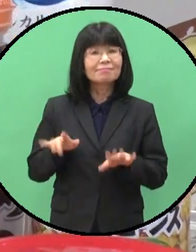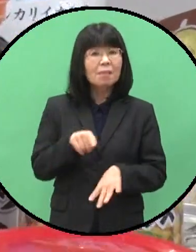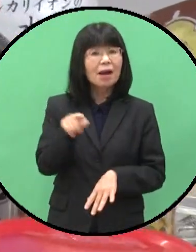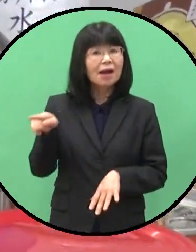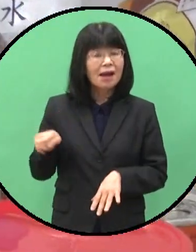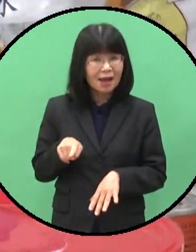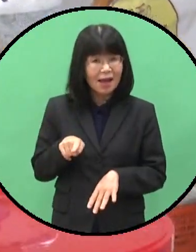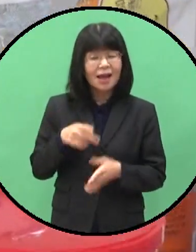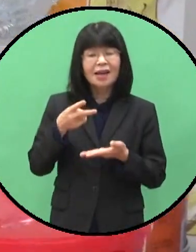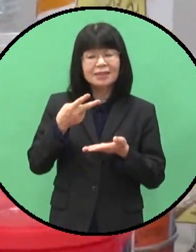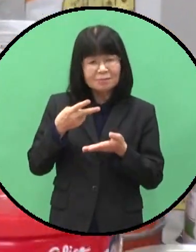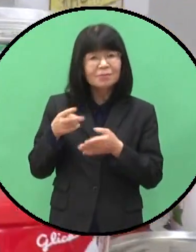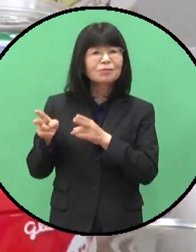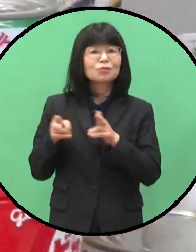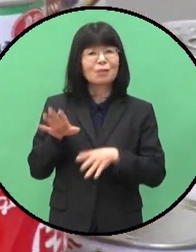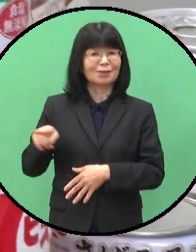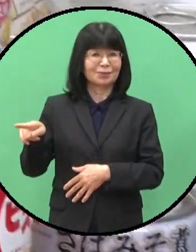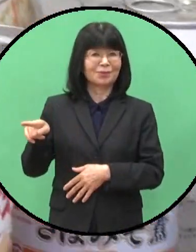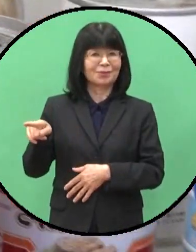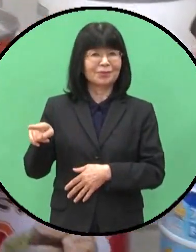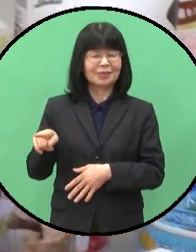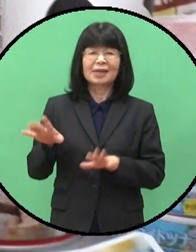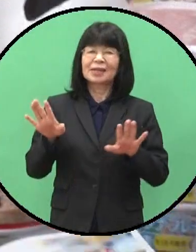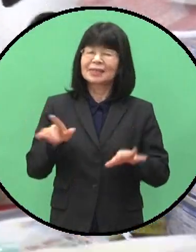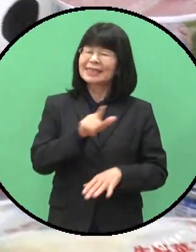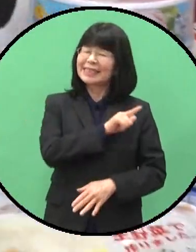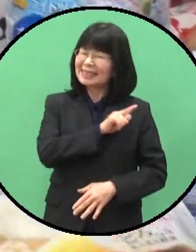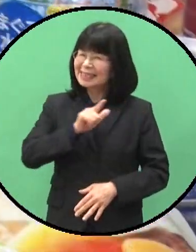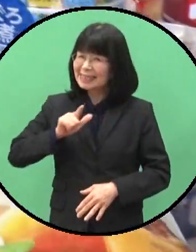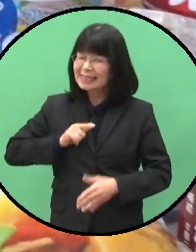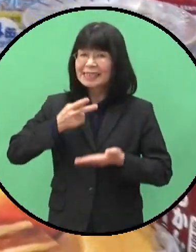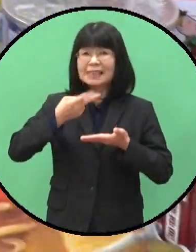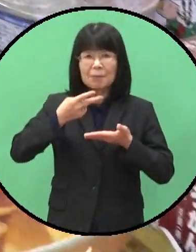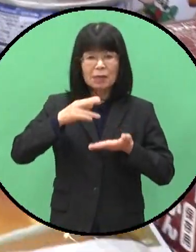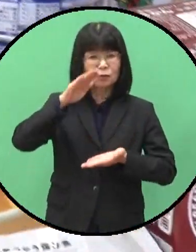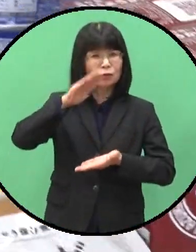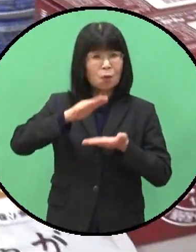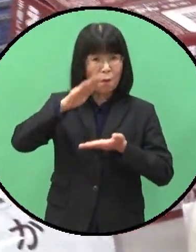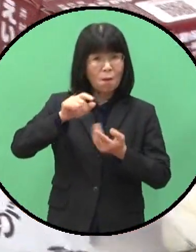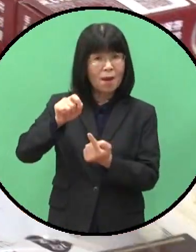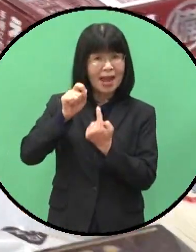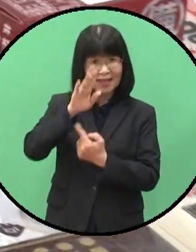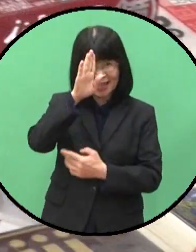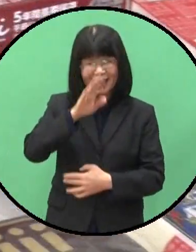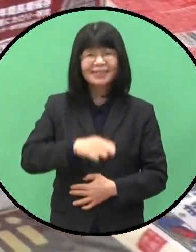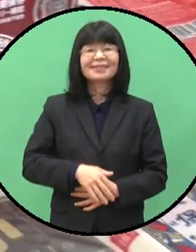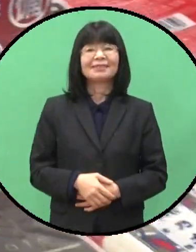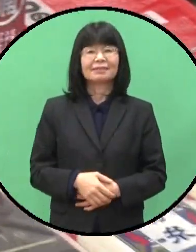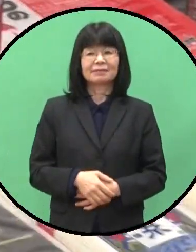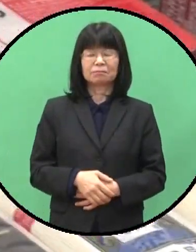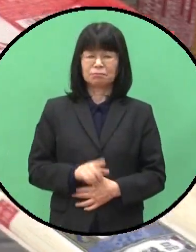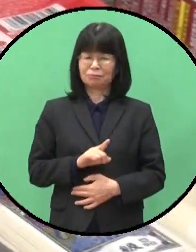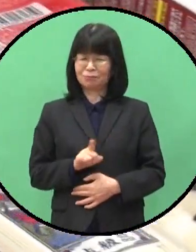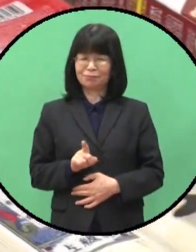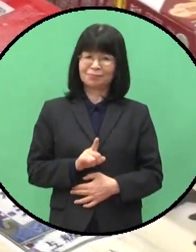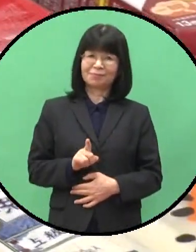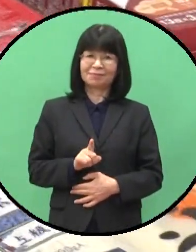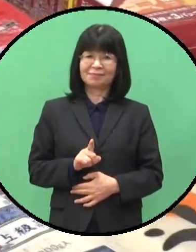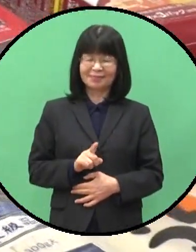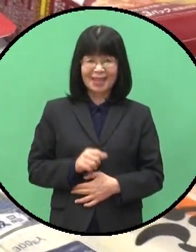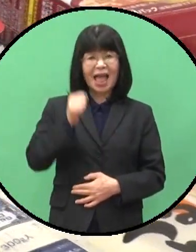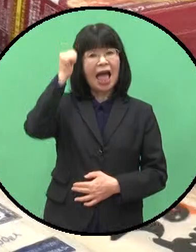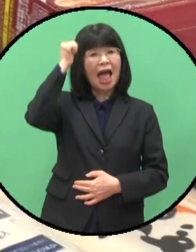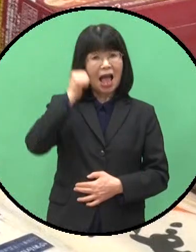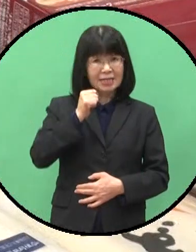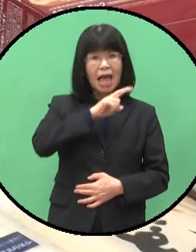料が用意してますんで、はい、ちょっと1日分の食料をぜひちょっと選んでみてください。 悩ましいですね。 朝昼